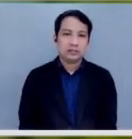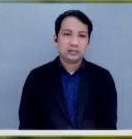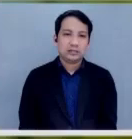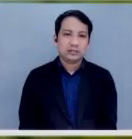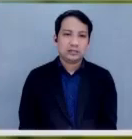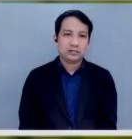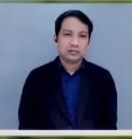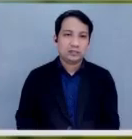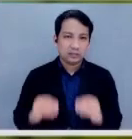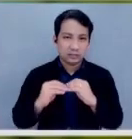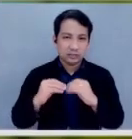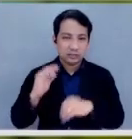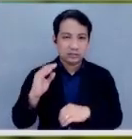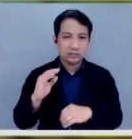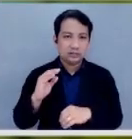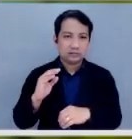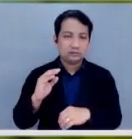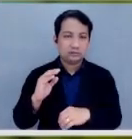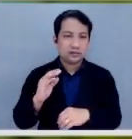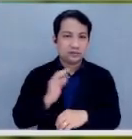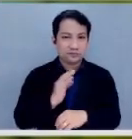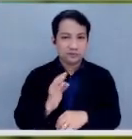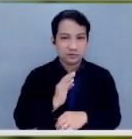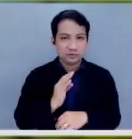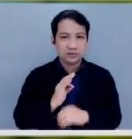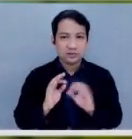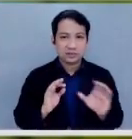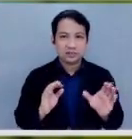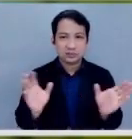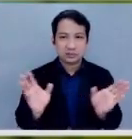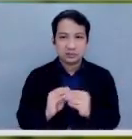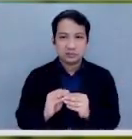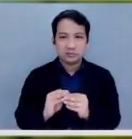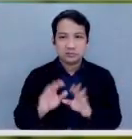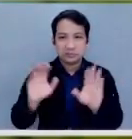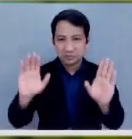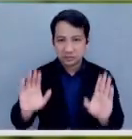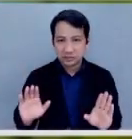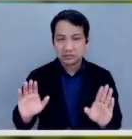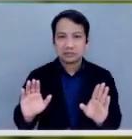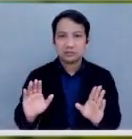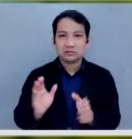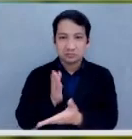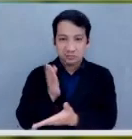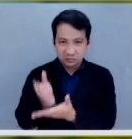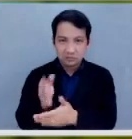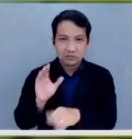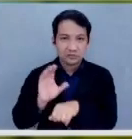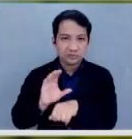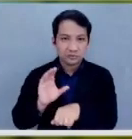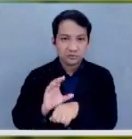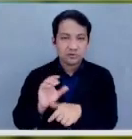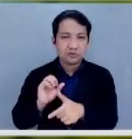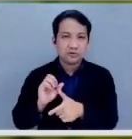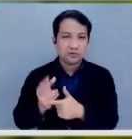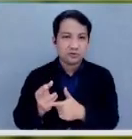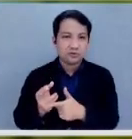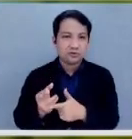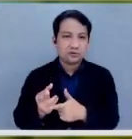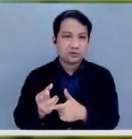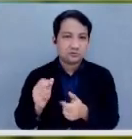on casual formals naman itong mga ito eh. So pwede yung pang-Sundays, ganyan, pagka magsisimba. Or pang-porma. Pang-porma,